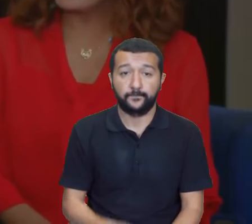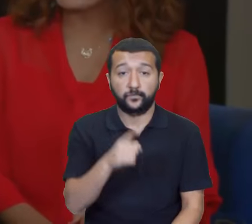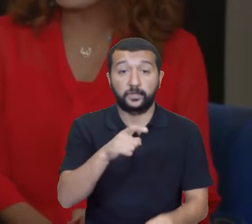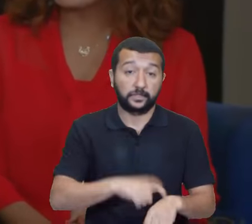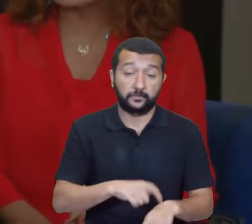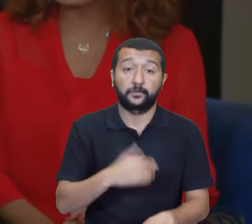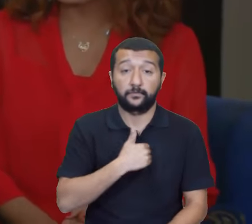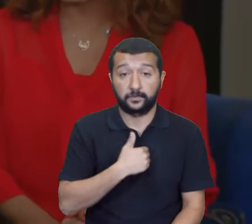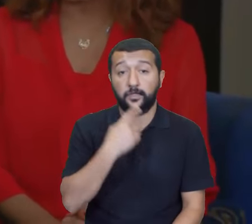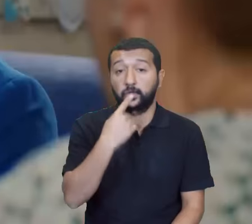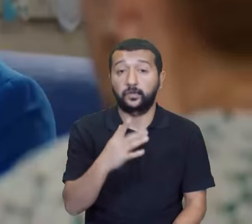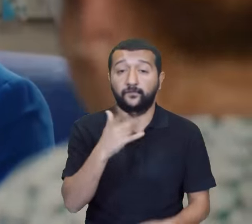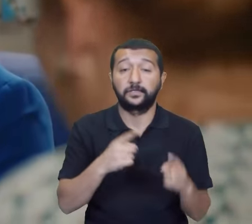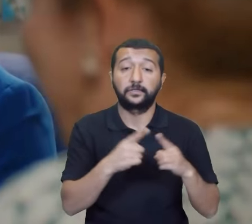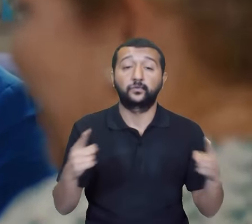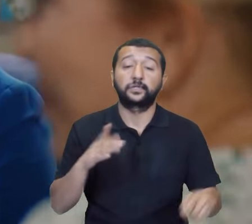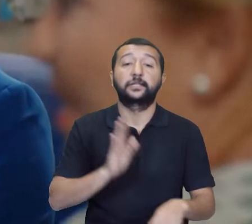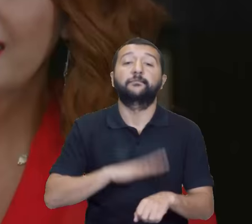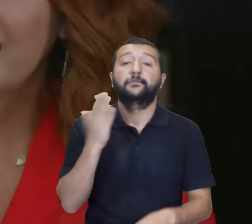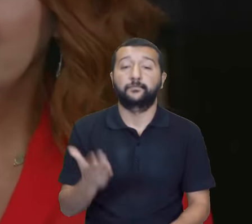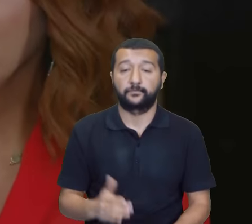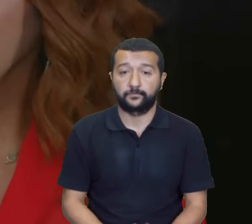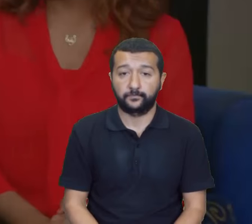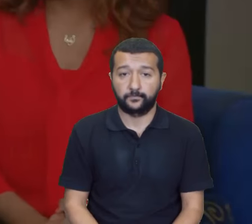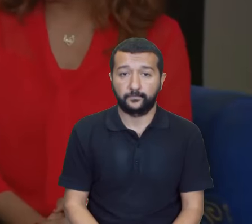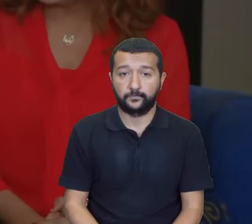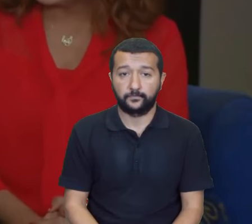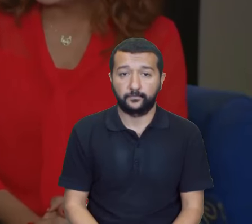O zaman ben de sözü fazla uzatmayayım.